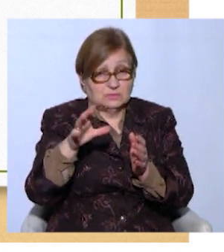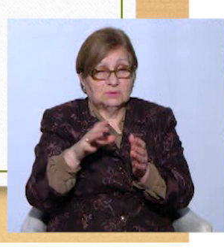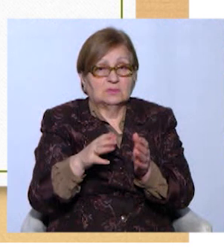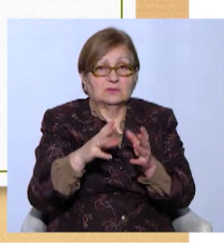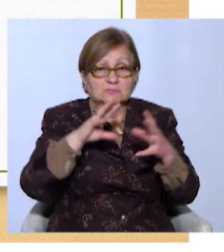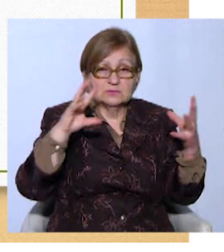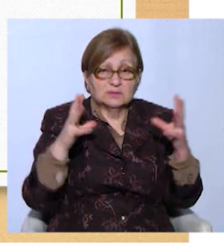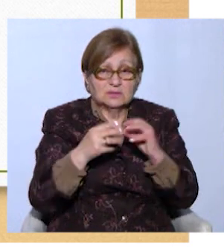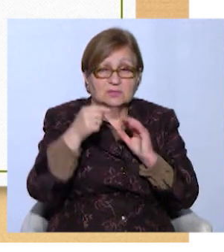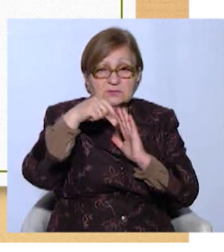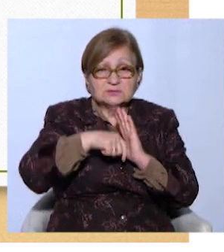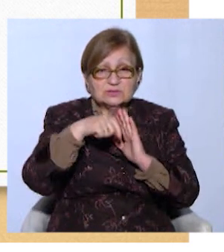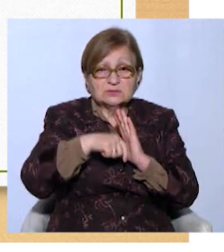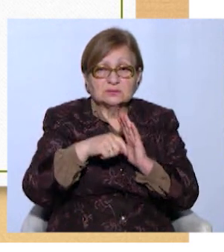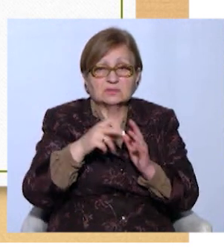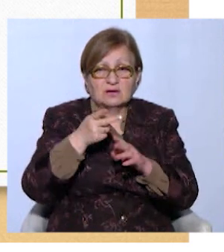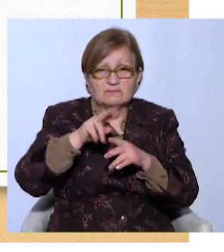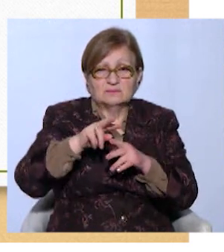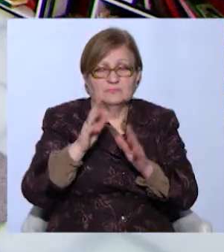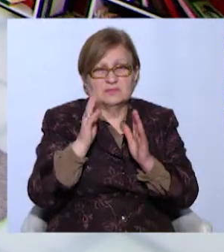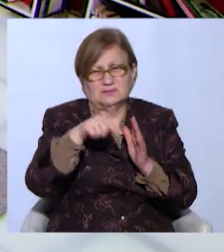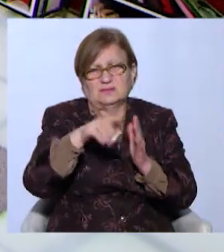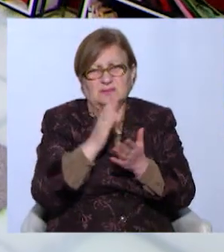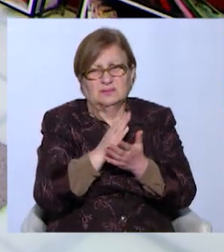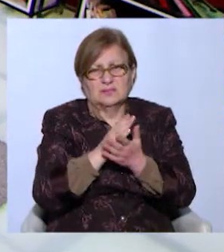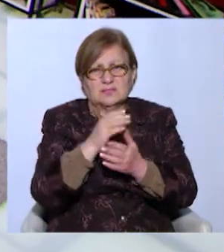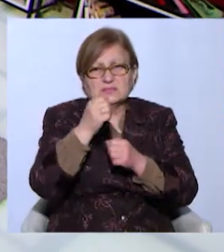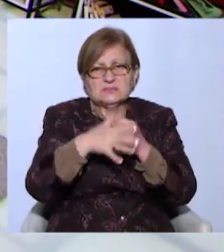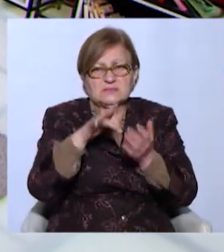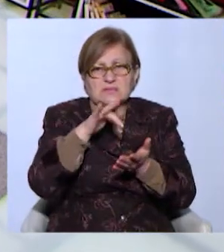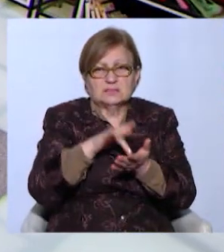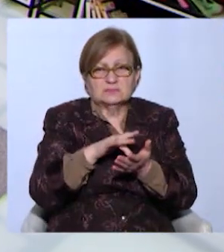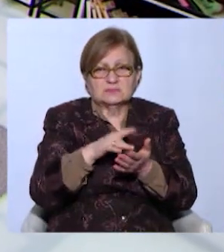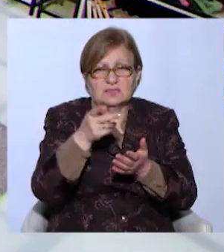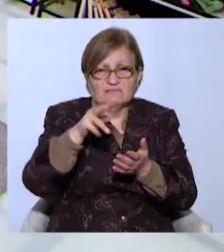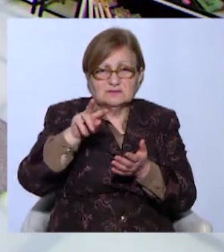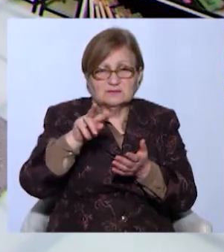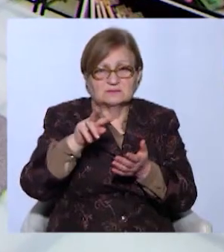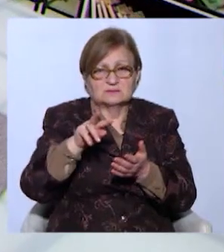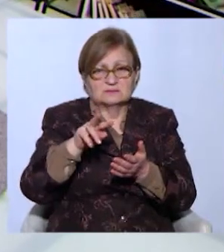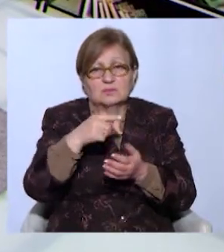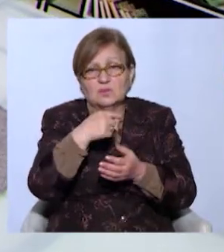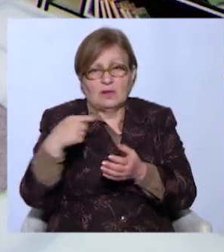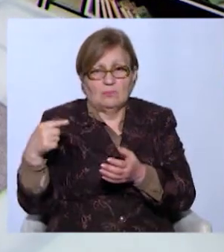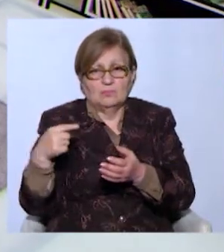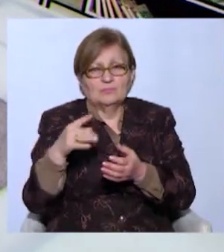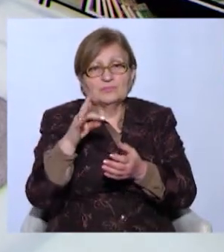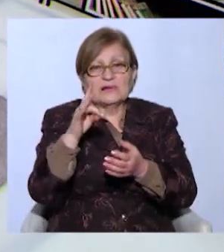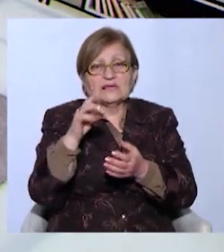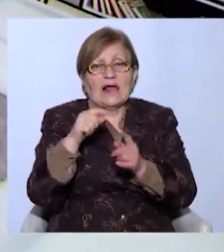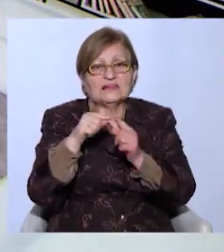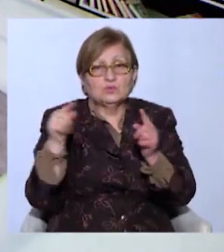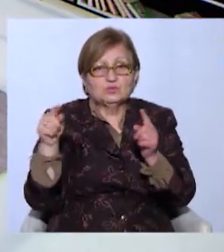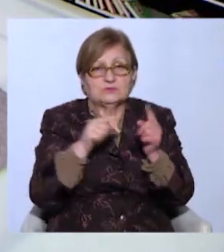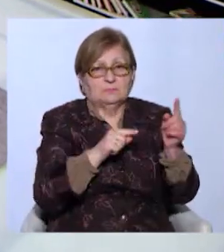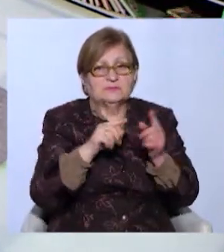CD საერთო შიგამხების კვადრატი CD-ს კვადრატი ეს არის ცენტრებს შორის მანძილის კვადრატს და გამოკლებული რადიუსების ჯამის